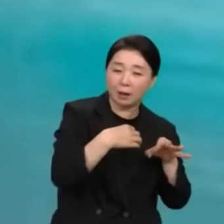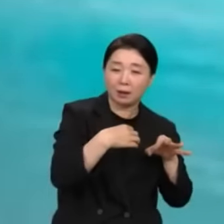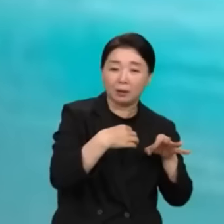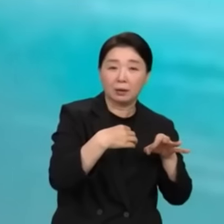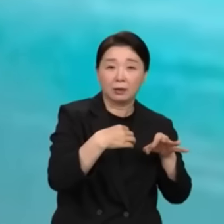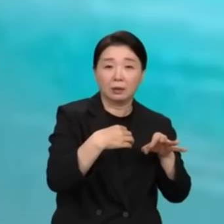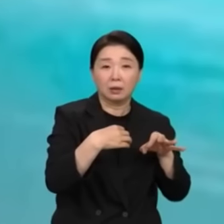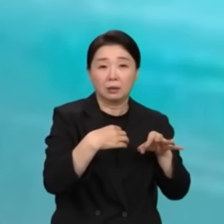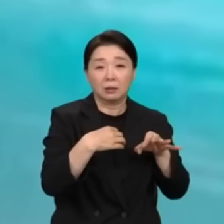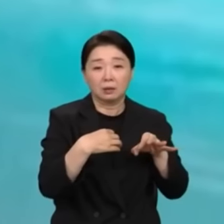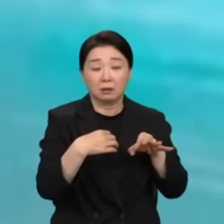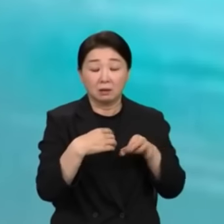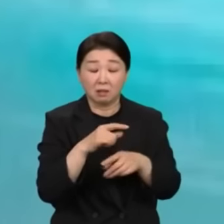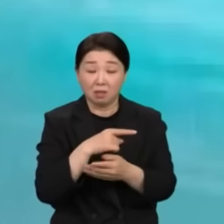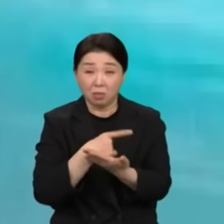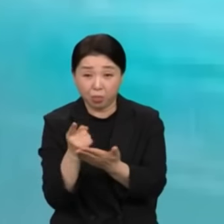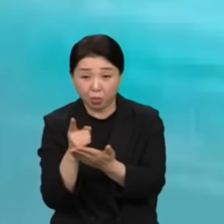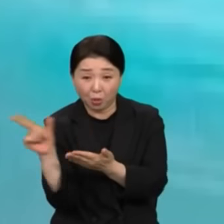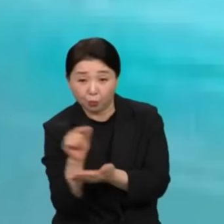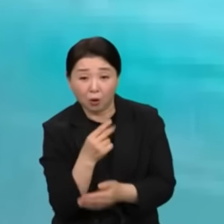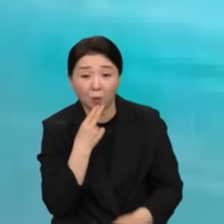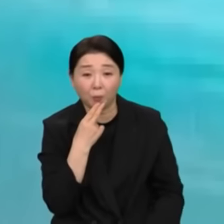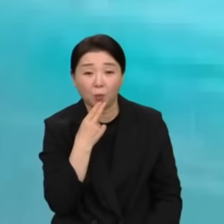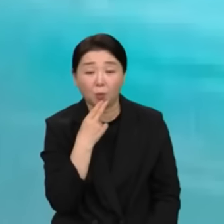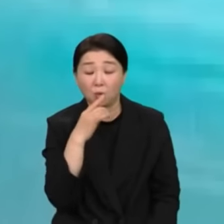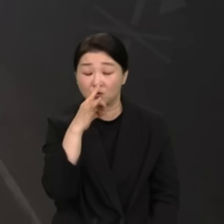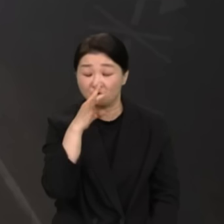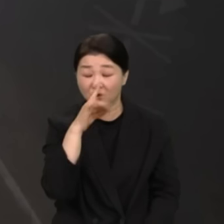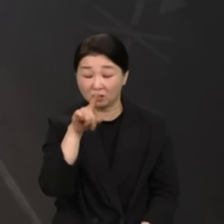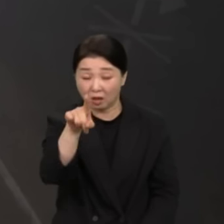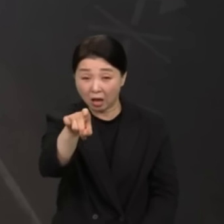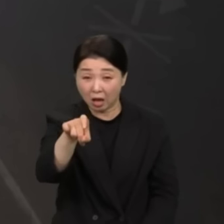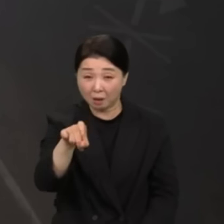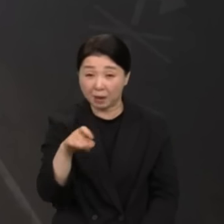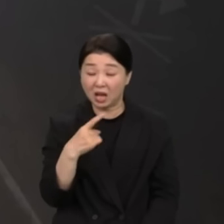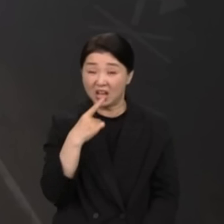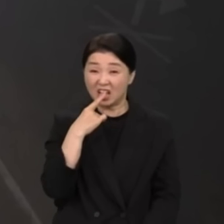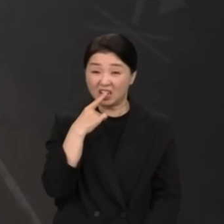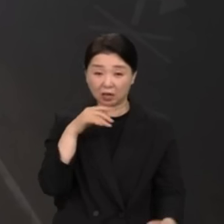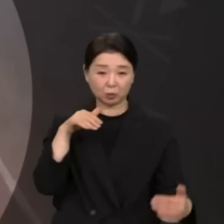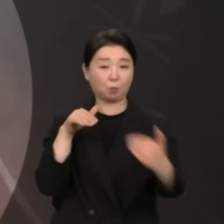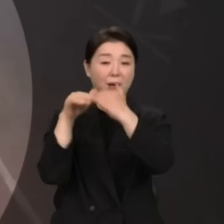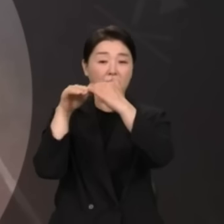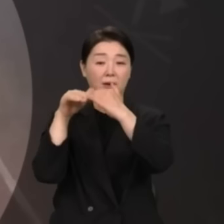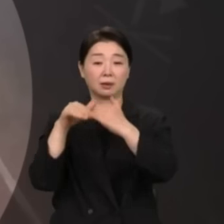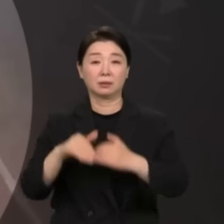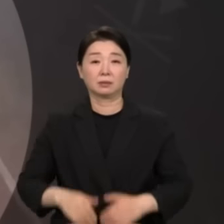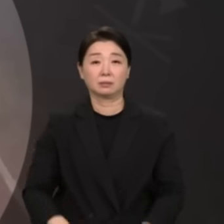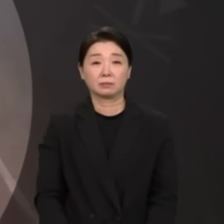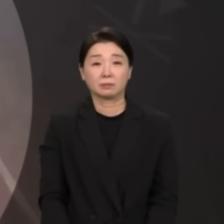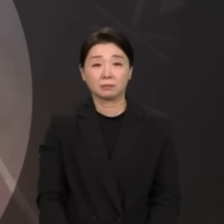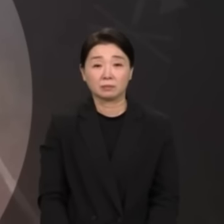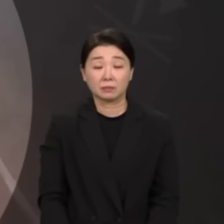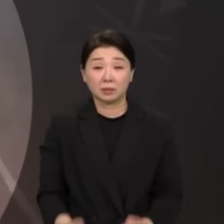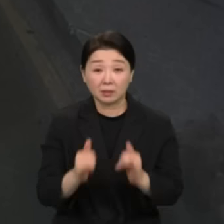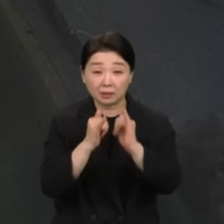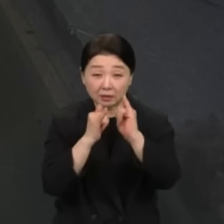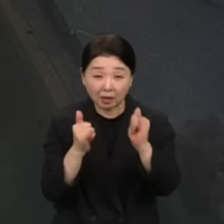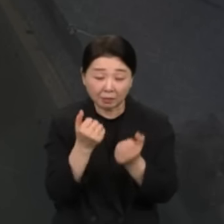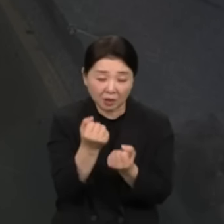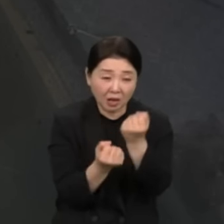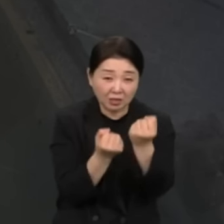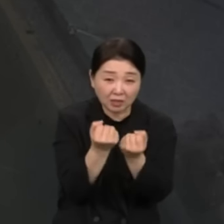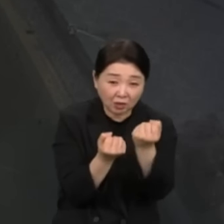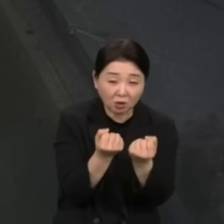들이받습니다. 속도는 줄지 않았고 중앙선을 넘어 마주오던 흰색 차량과 충돌합니다. 사람과 자전거는